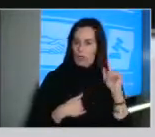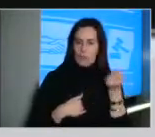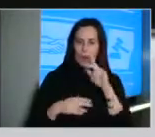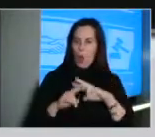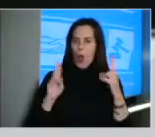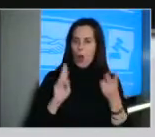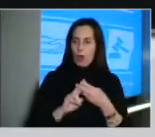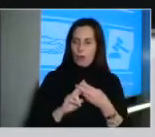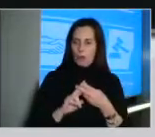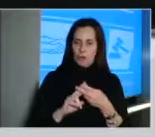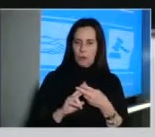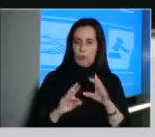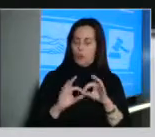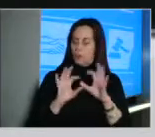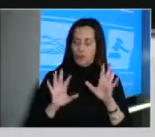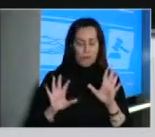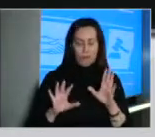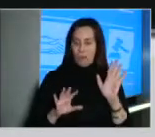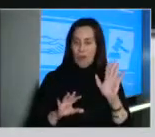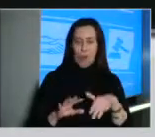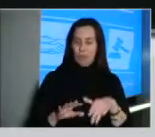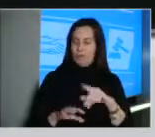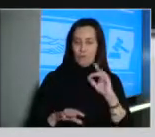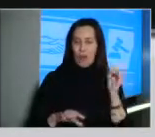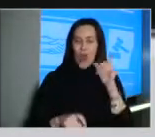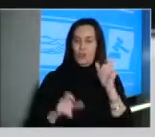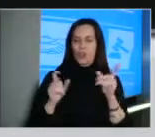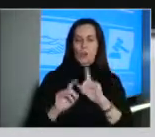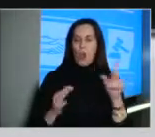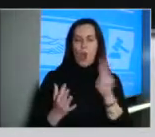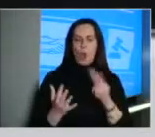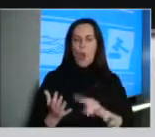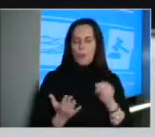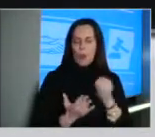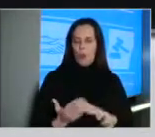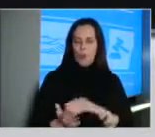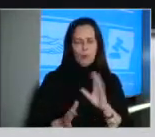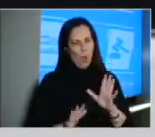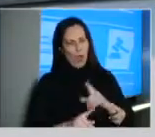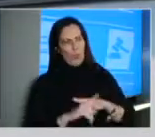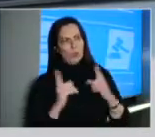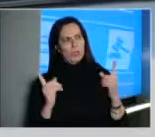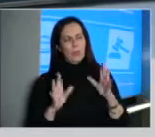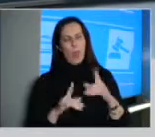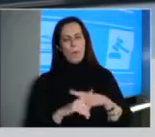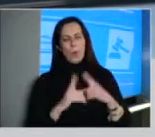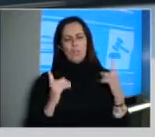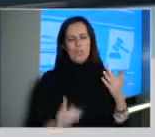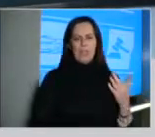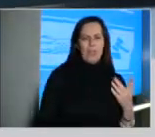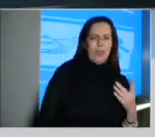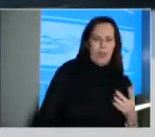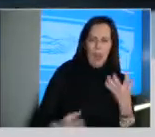העולם, צ'ילי שהתחילה בעניין הזה, בארצות האחרות, אנשים לא קוראים את הדוחות האלה. נורא מורכב, פרופסור שישינסקי, זה נכון.